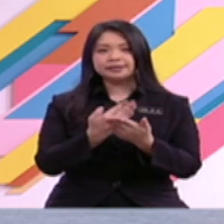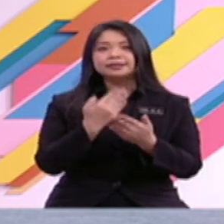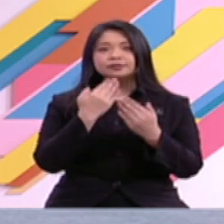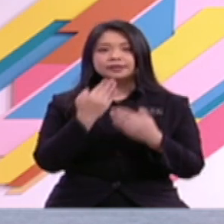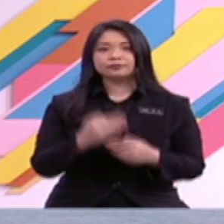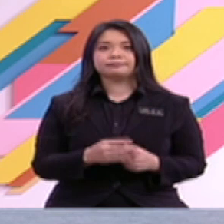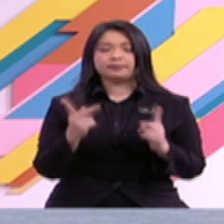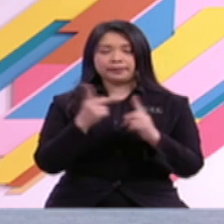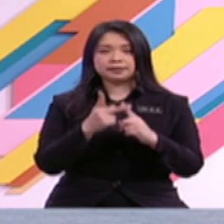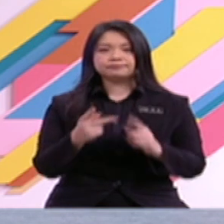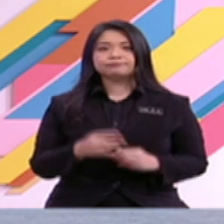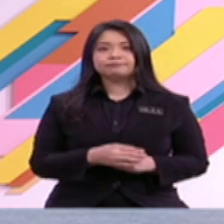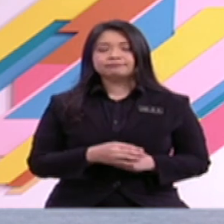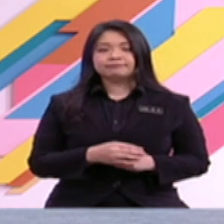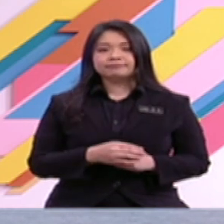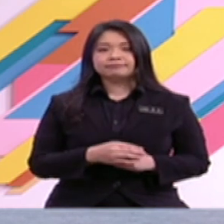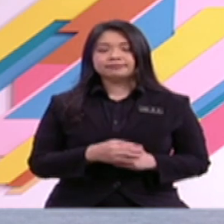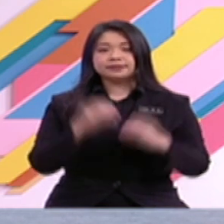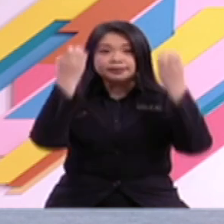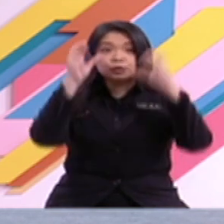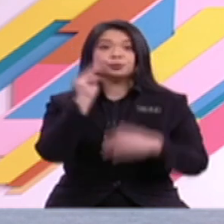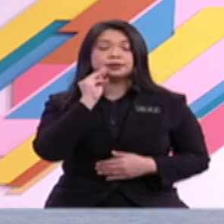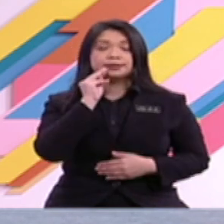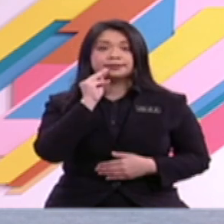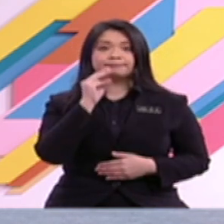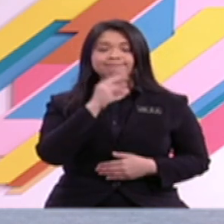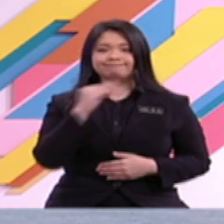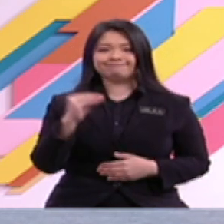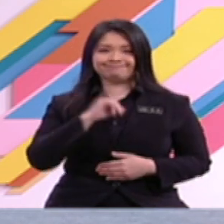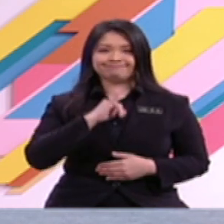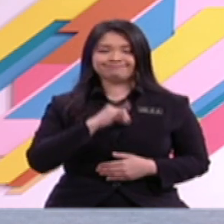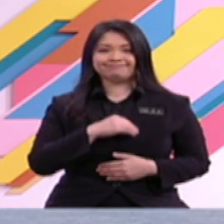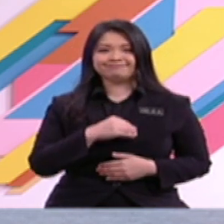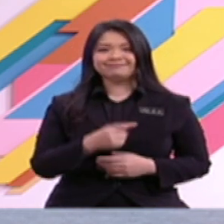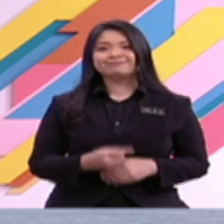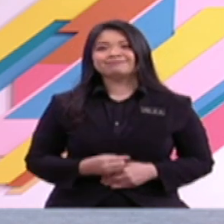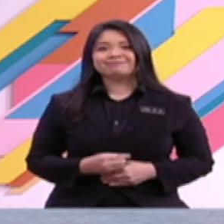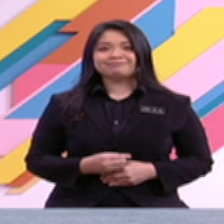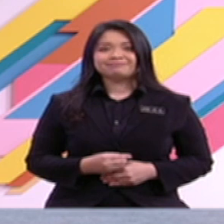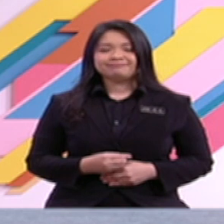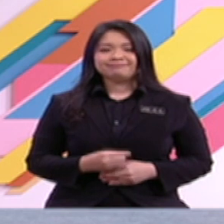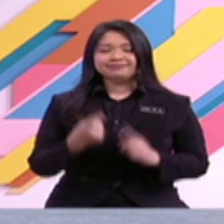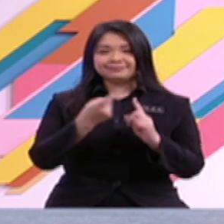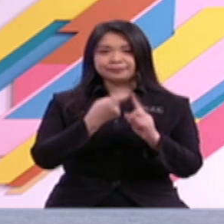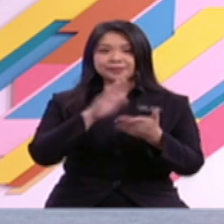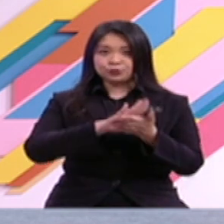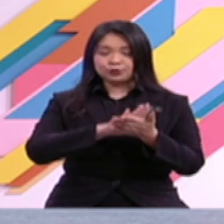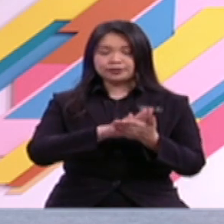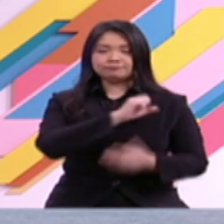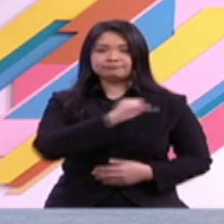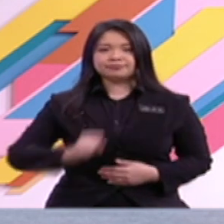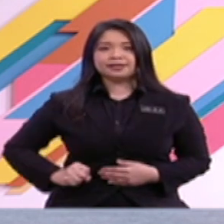pendidikan khas tapak Kuala Lumpur juga bersama dengan kita cek gu kuliner dari sekolah menengah kebangsaan Sultan Abdul Samad